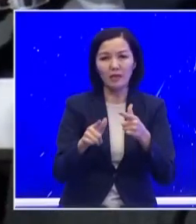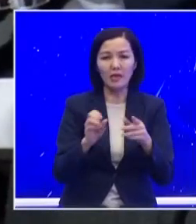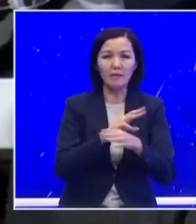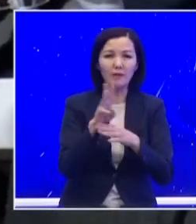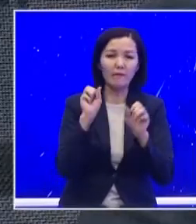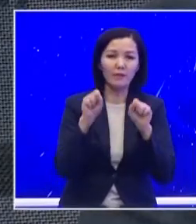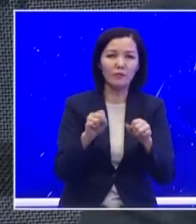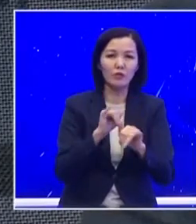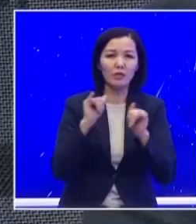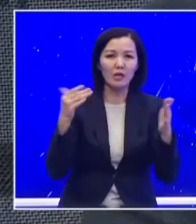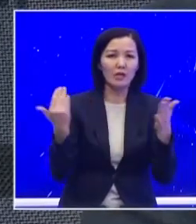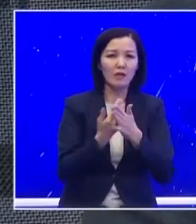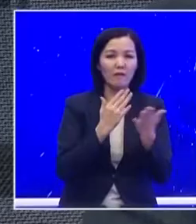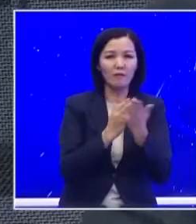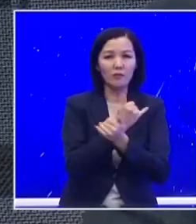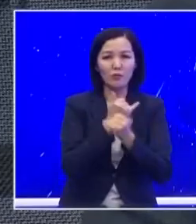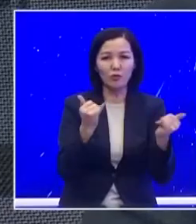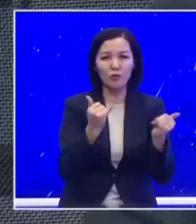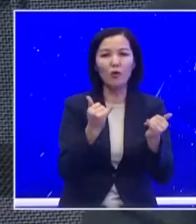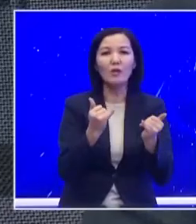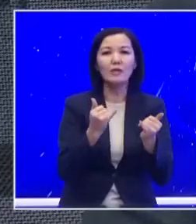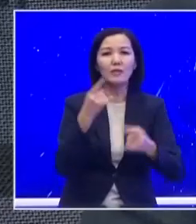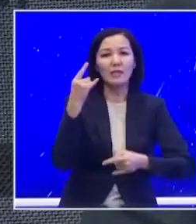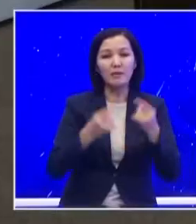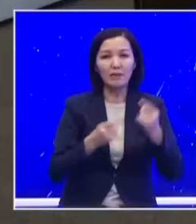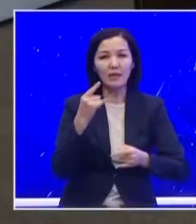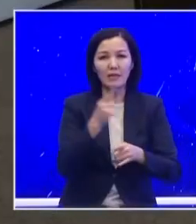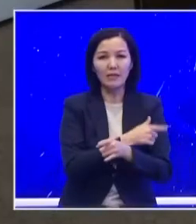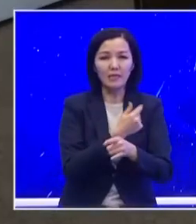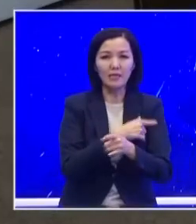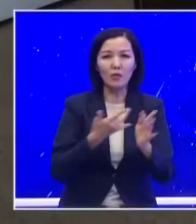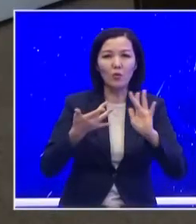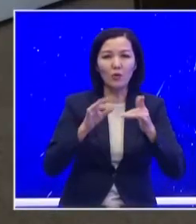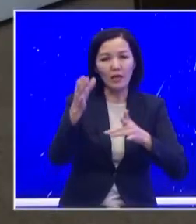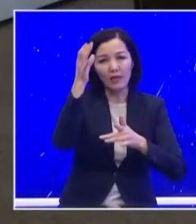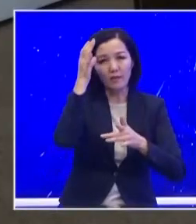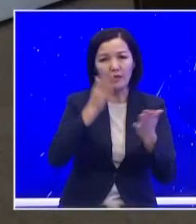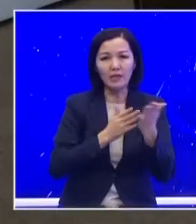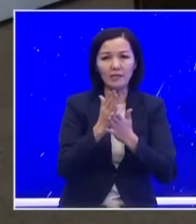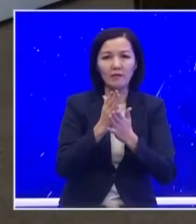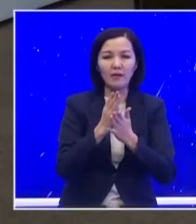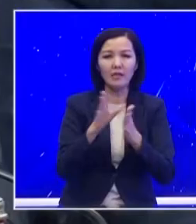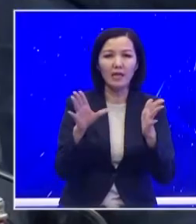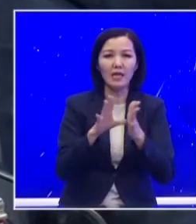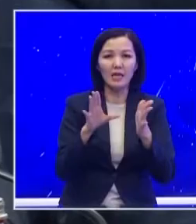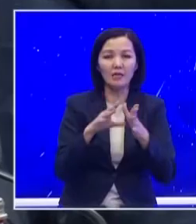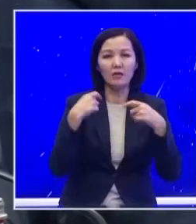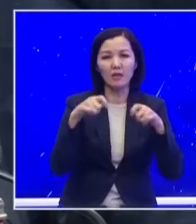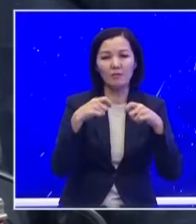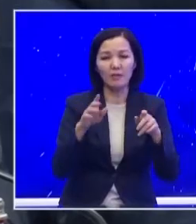обеспечит возможность развития инновационных услуг, в том числе телемедицины, онлайн-образования и сферы электронной коммерции.